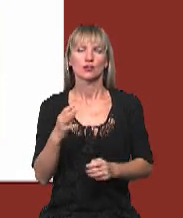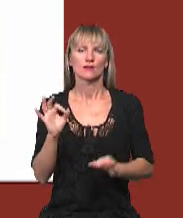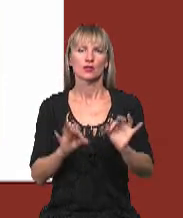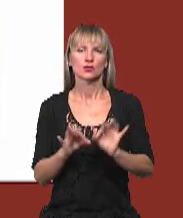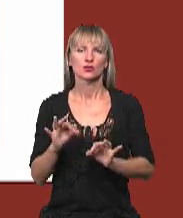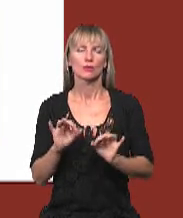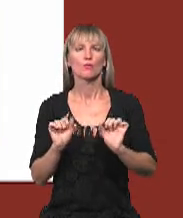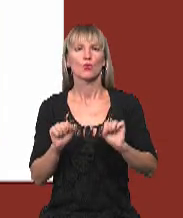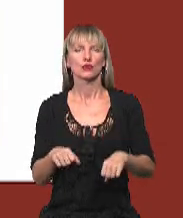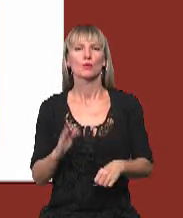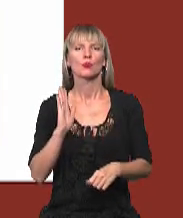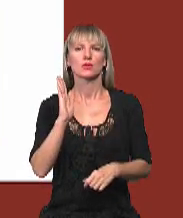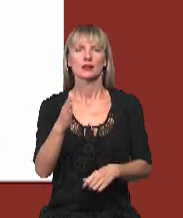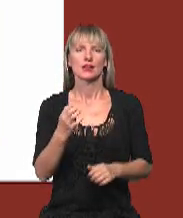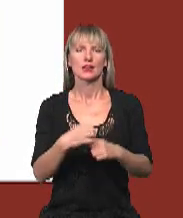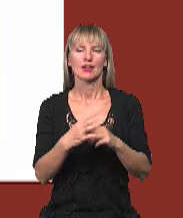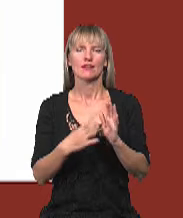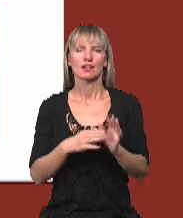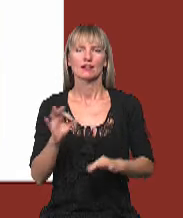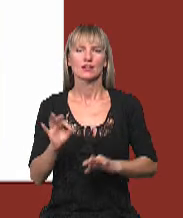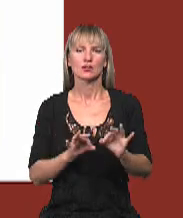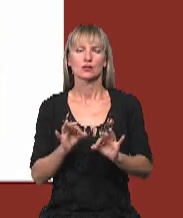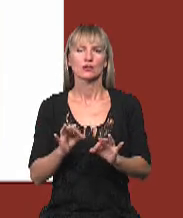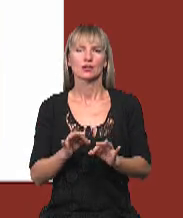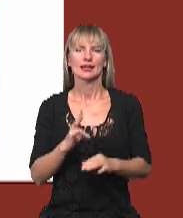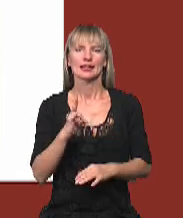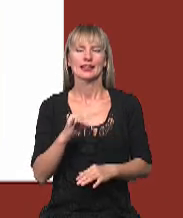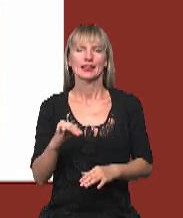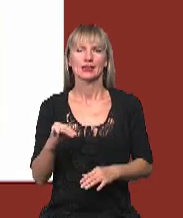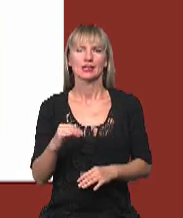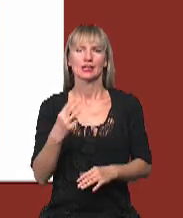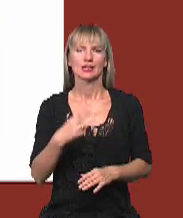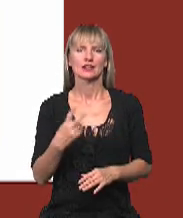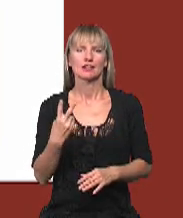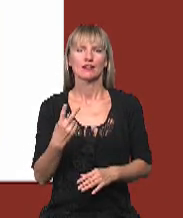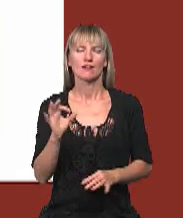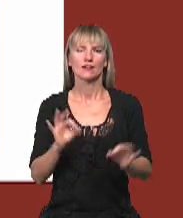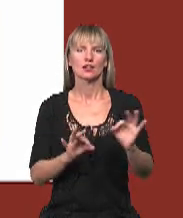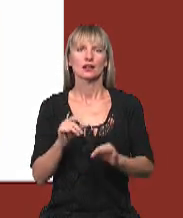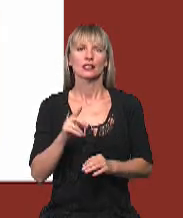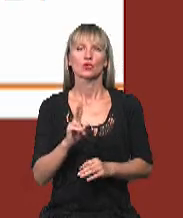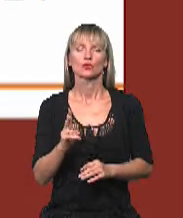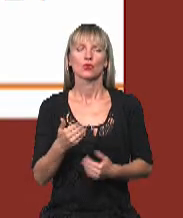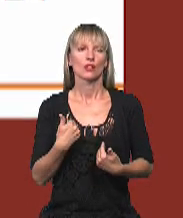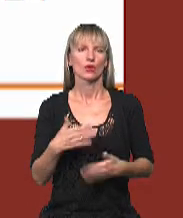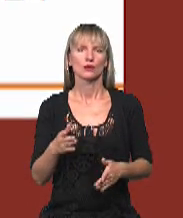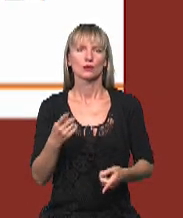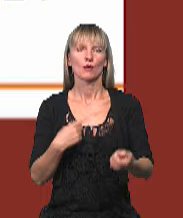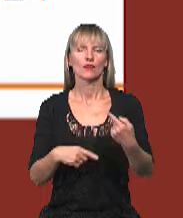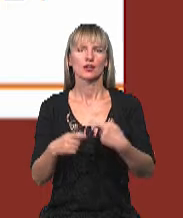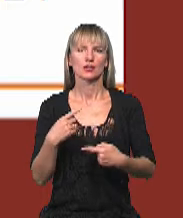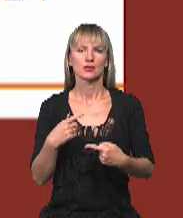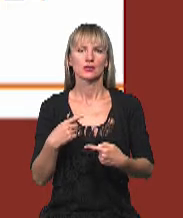24%, можливо, у майбутньому 19%, ні, 32% ті, хто не збираються